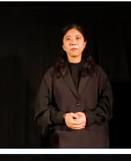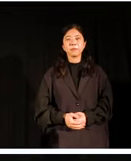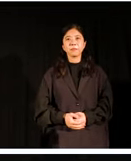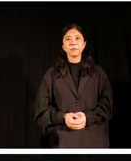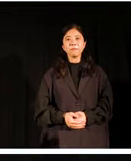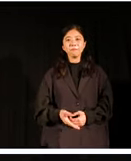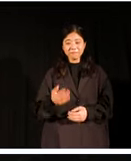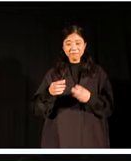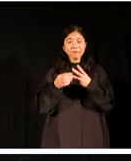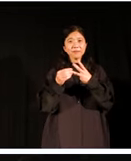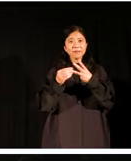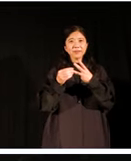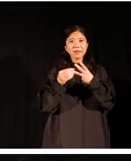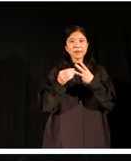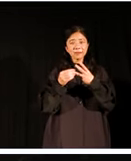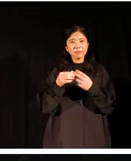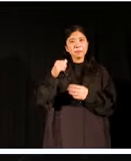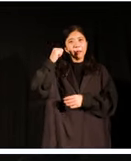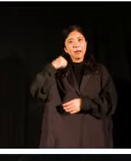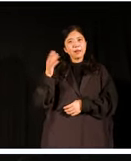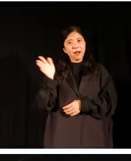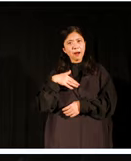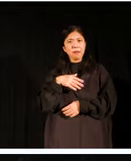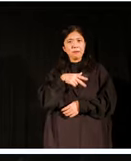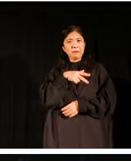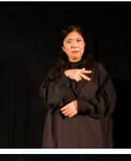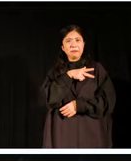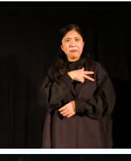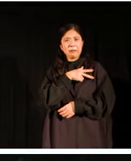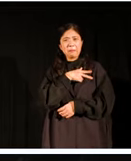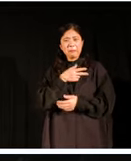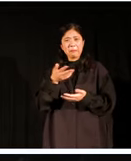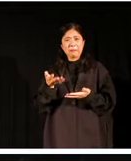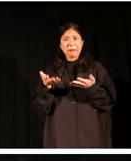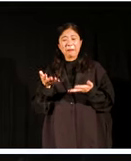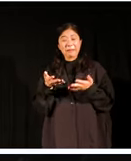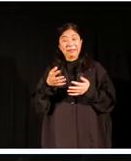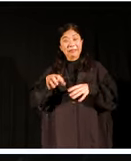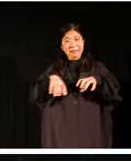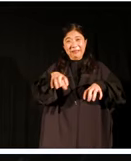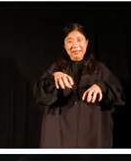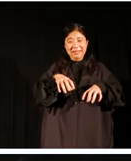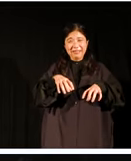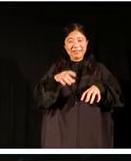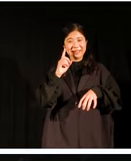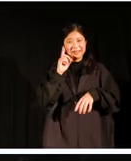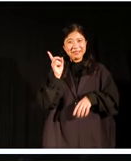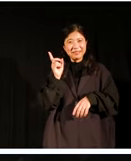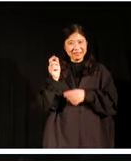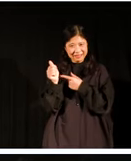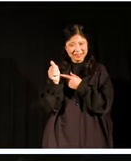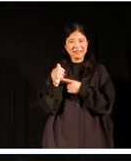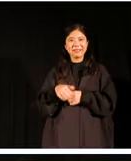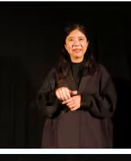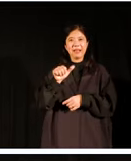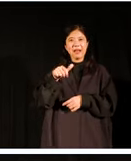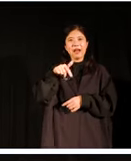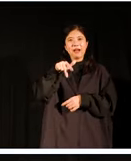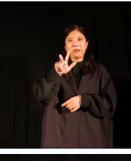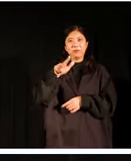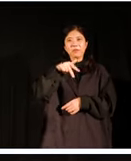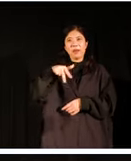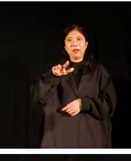さ3人目は朝からスタッフよりももしかすると忙しく動き回ってるかもしれませんアルベルト白ま